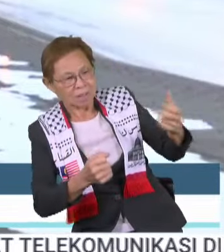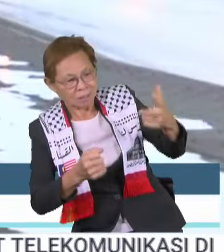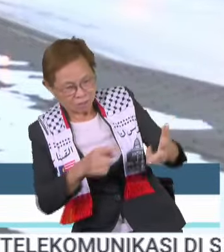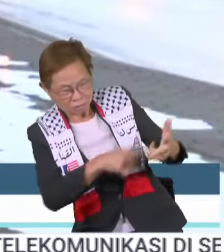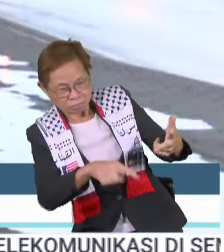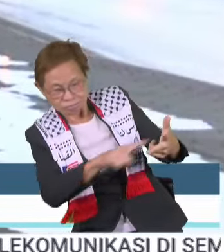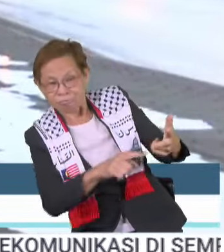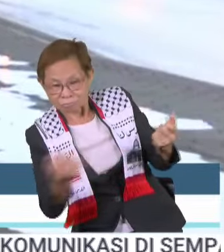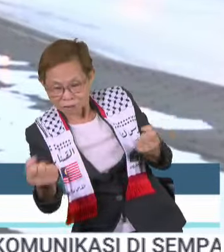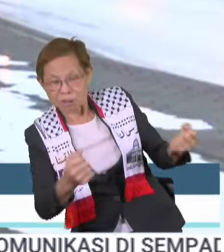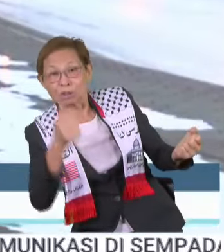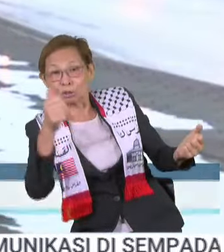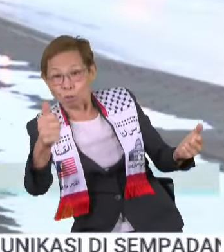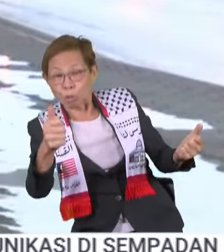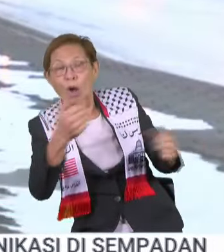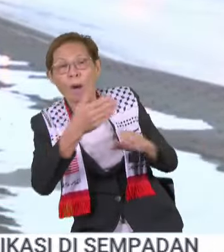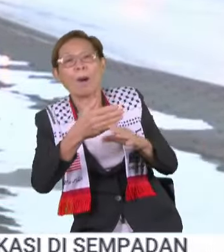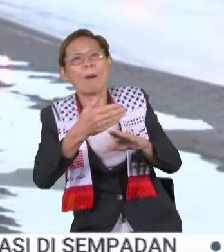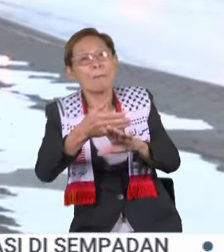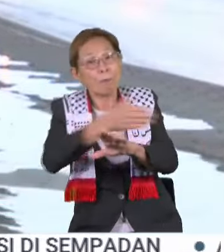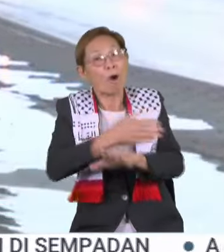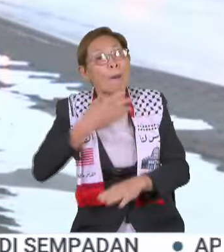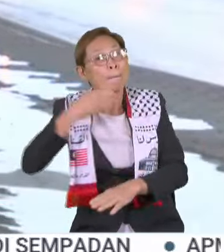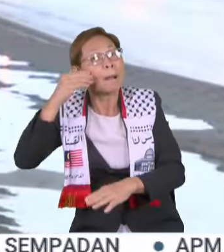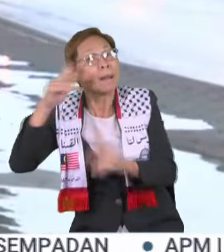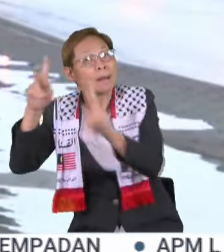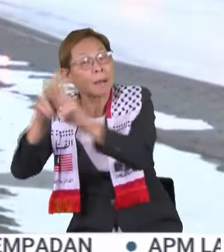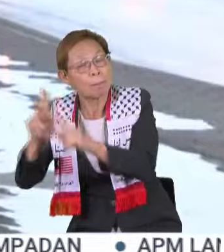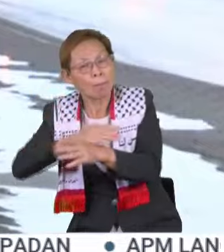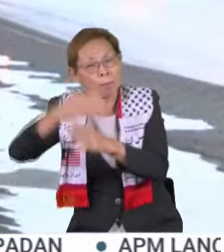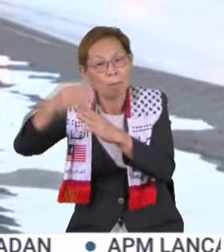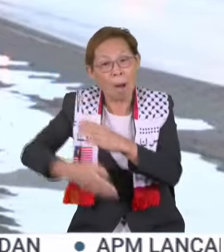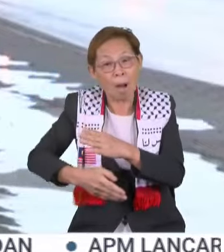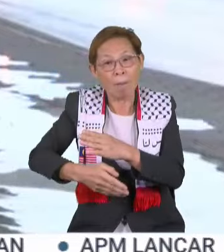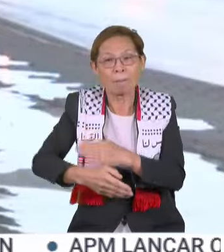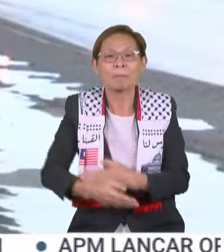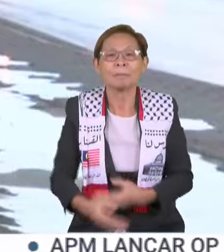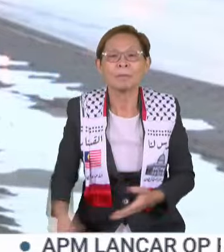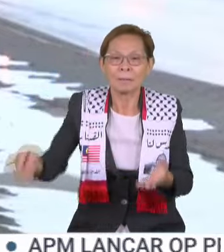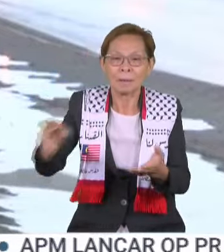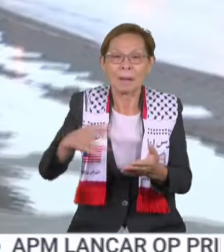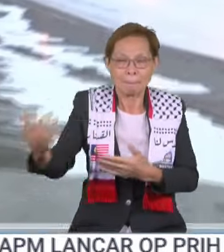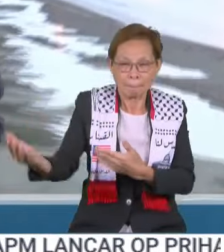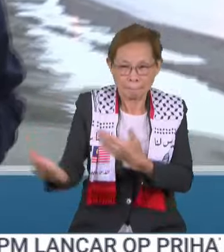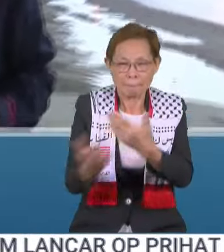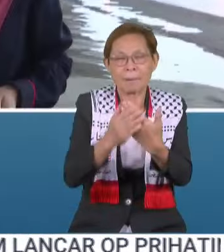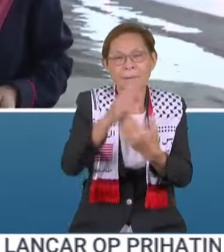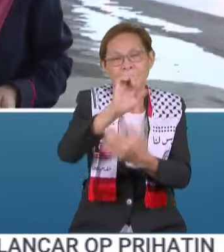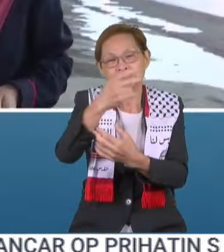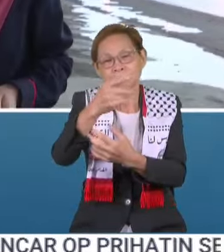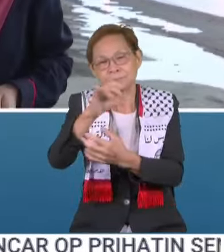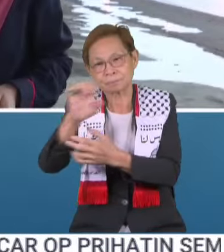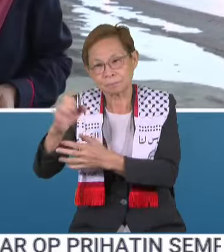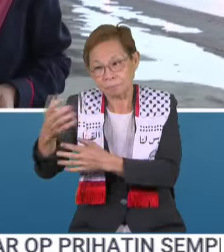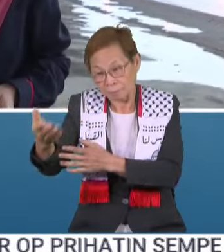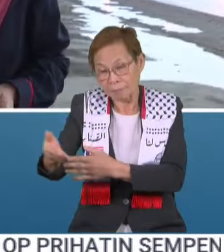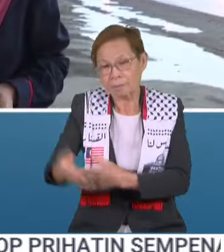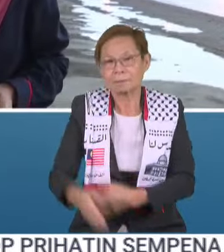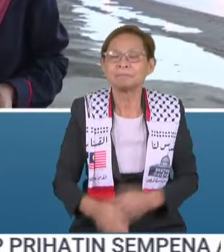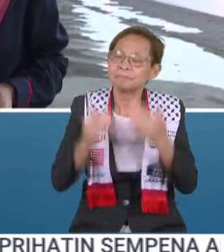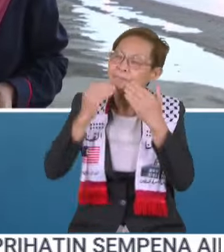ke kampung. Baik, sekian sahaja laporan trafik untuk petang ini. Kembali kepada Sahir. Silakan Sahir.